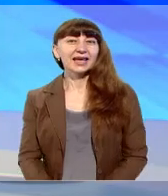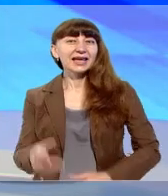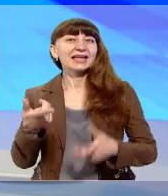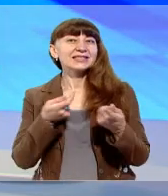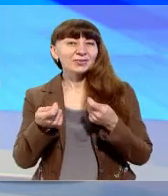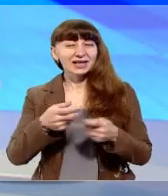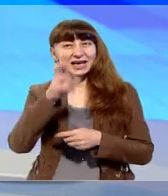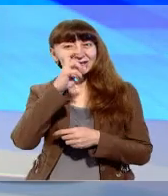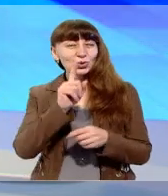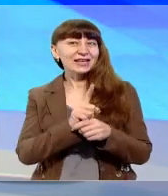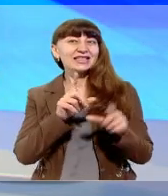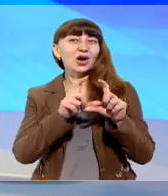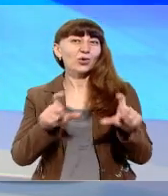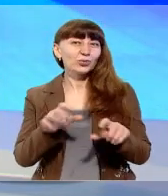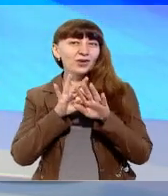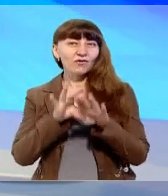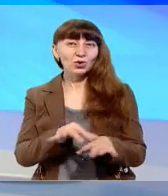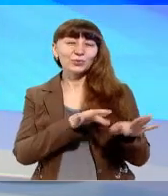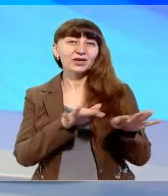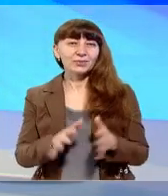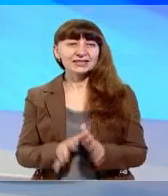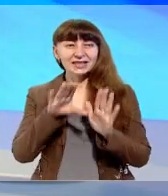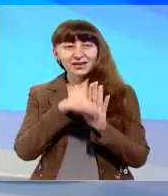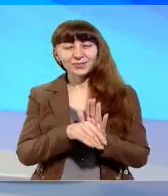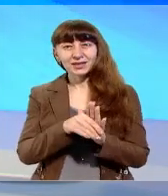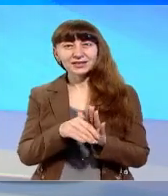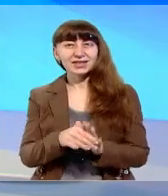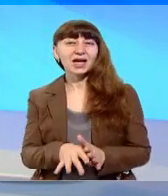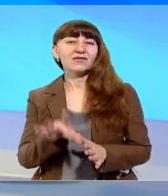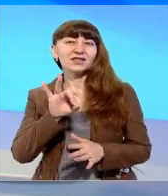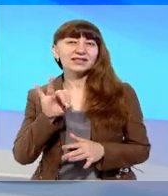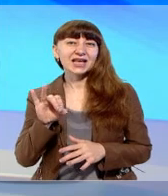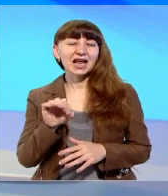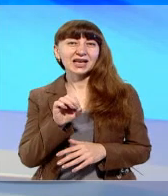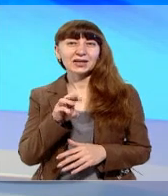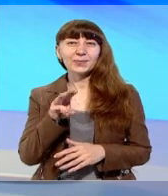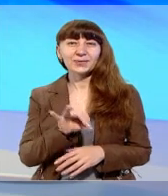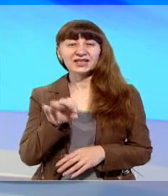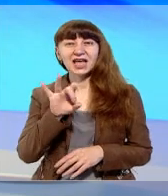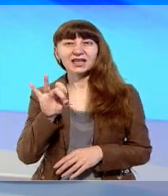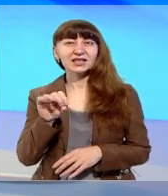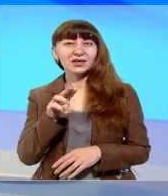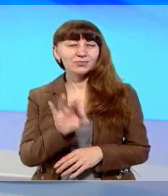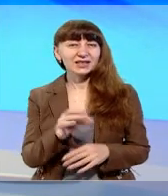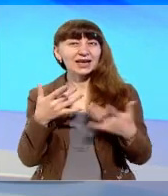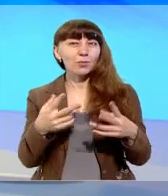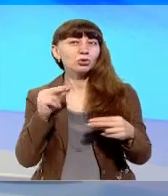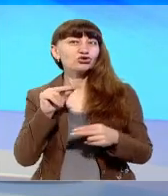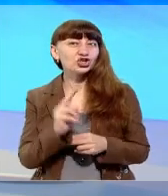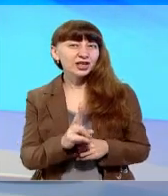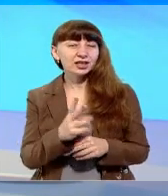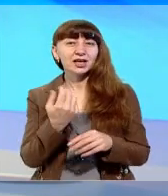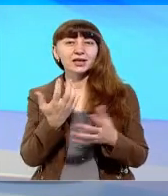департамент государственных доходов проводит мероприятия совместно с оператором фиксай их данных в рамках акции требуют Чек и